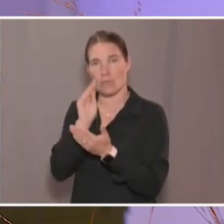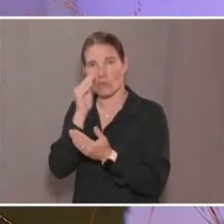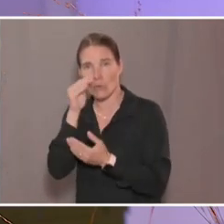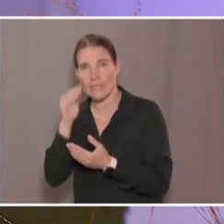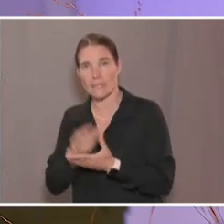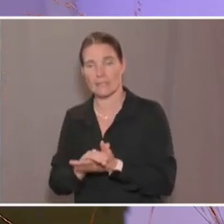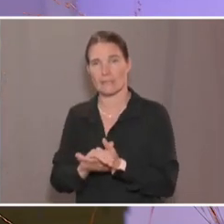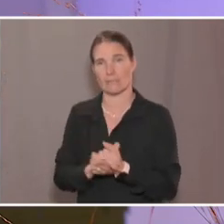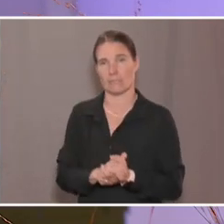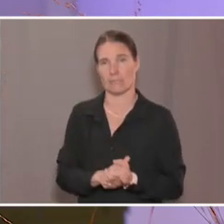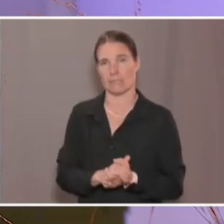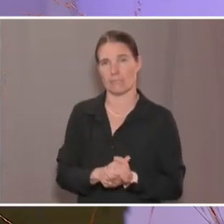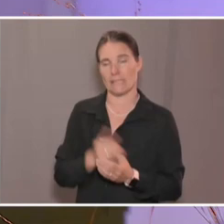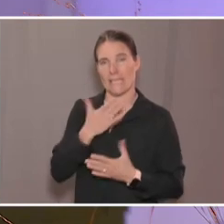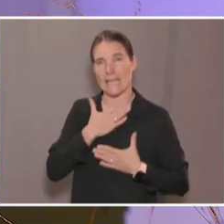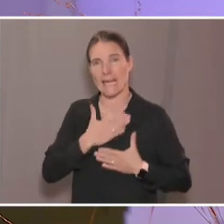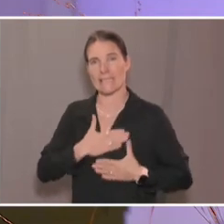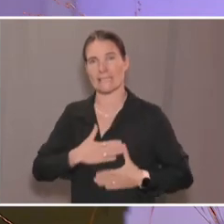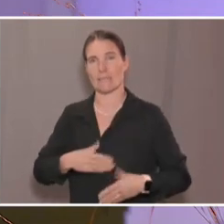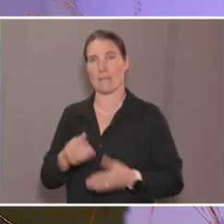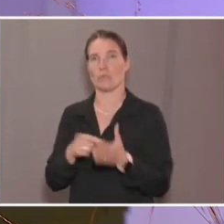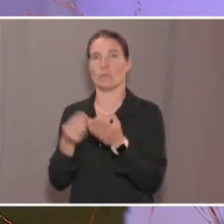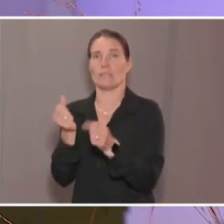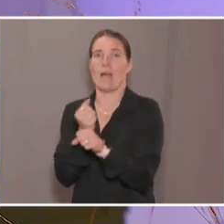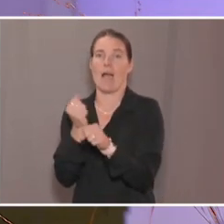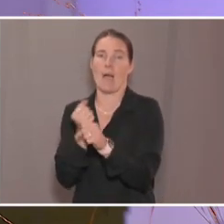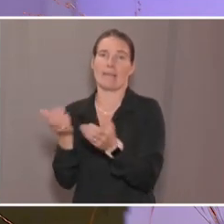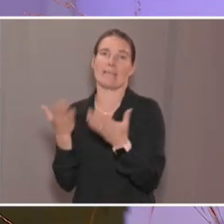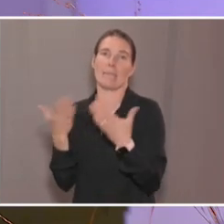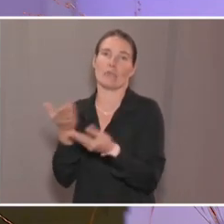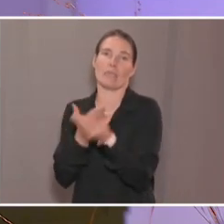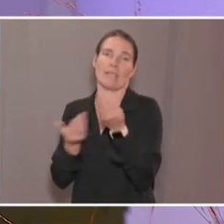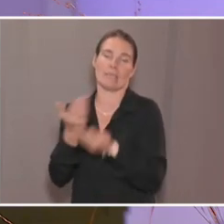einer hoffentlich angenehm empfundenen Arbeitsatmosphäre.